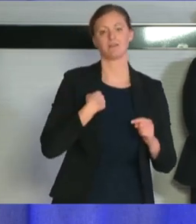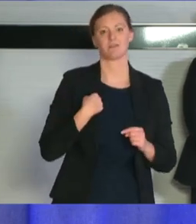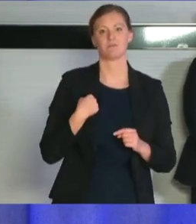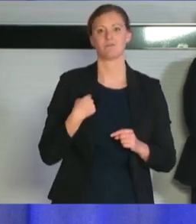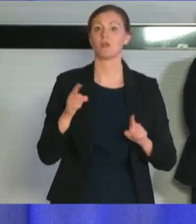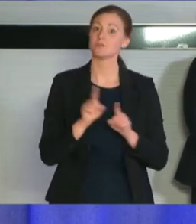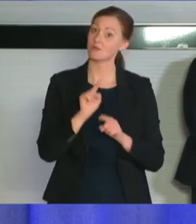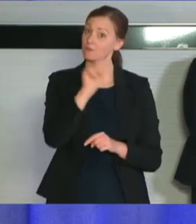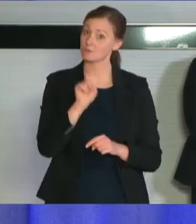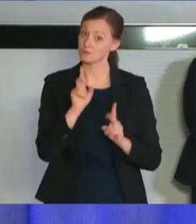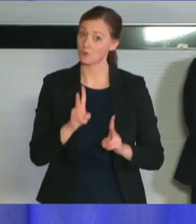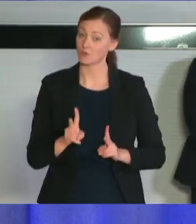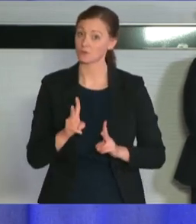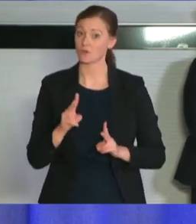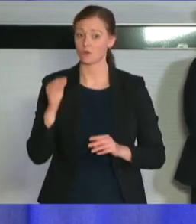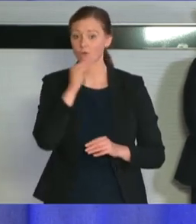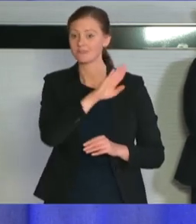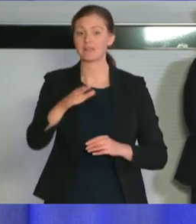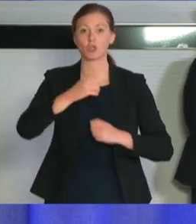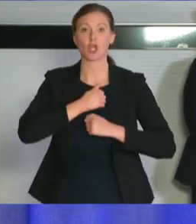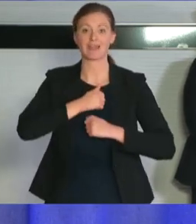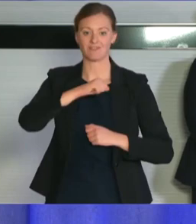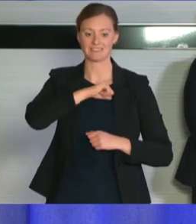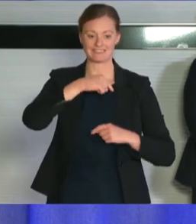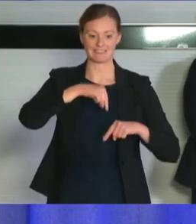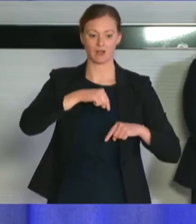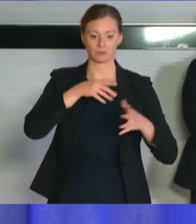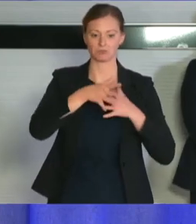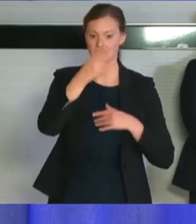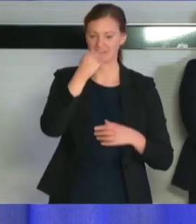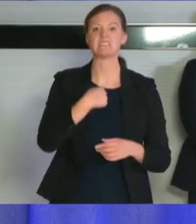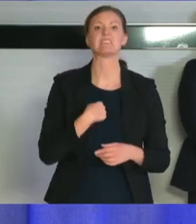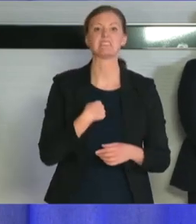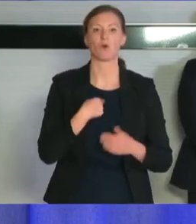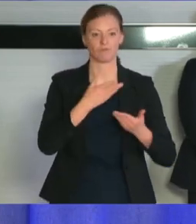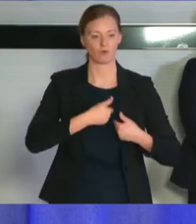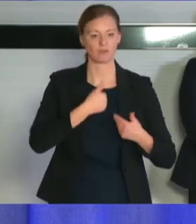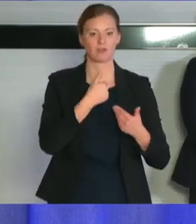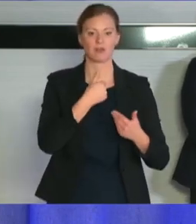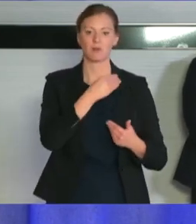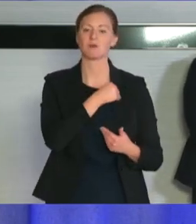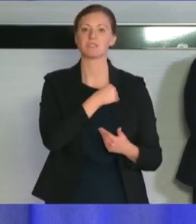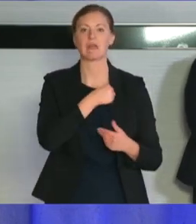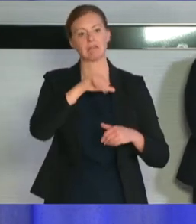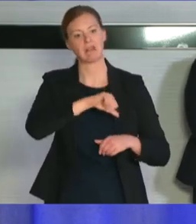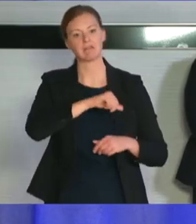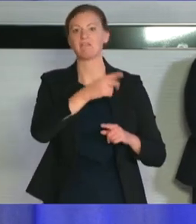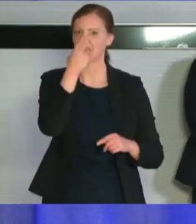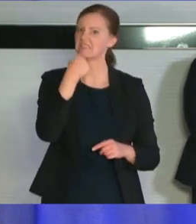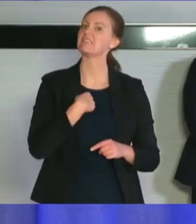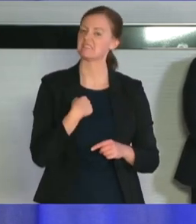det er jo også et spørsmål, hvilken falsk trygghet ville det gjort hvis jeg i dag hadde testet meg, og så hadde jeg fått beskjed om at jeg var negativt, og så i